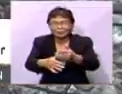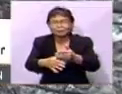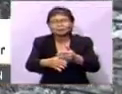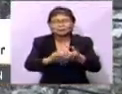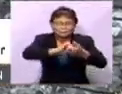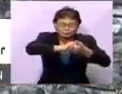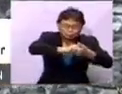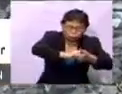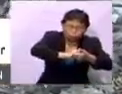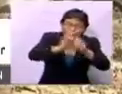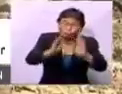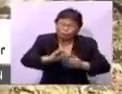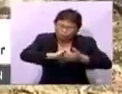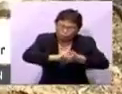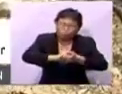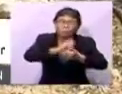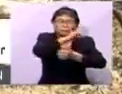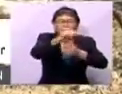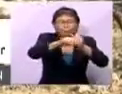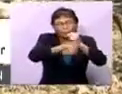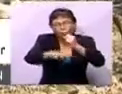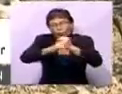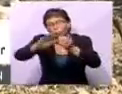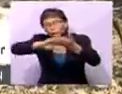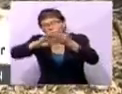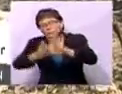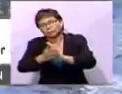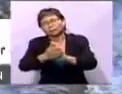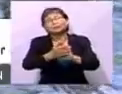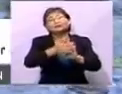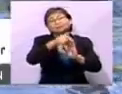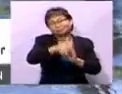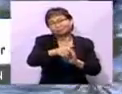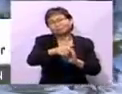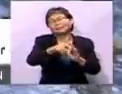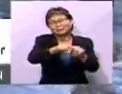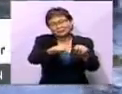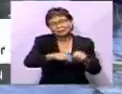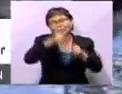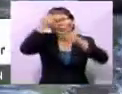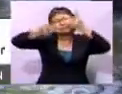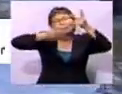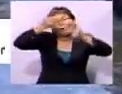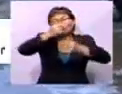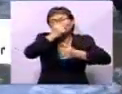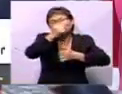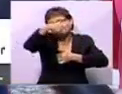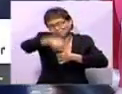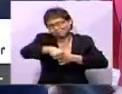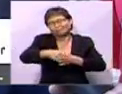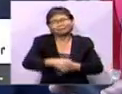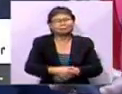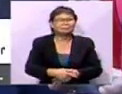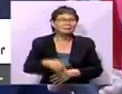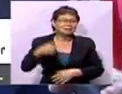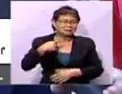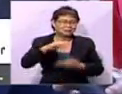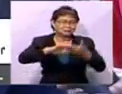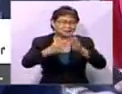antara kaum. Ia juga dipromosikan untuk dijadikan produk dan lokasi pelancongan yang menarik. Jadi